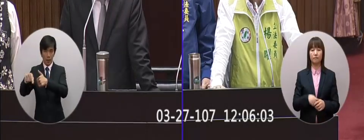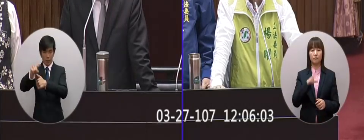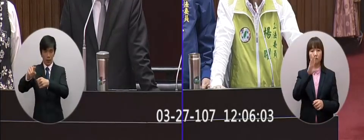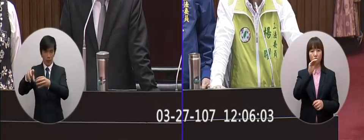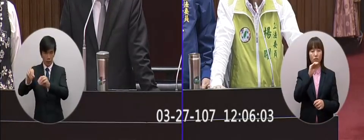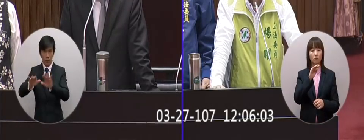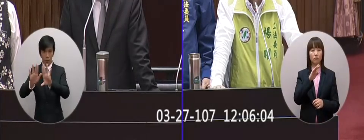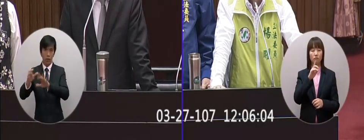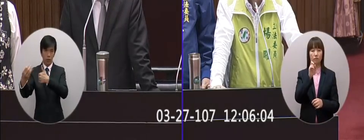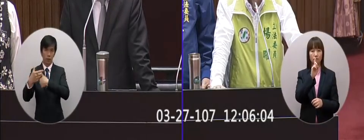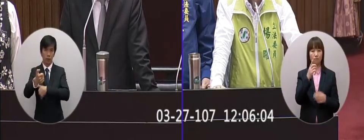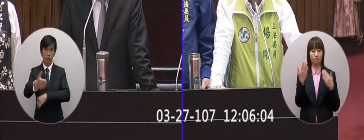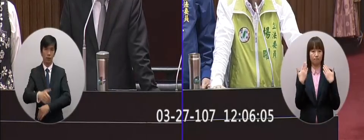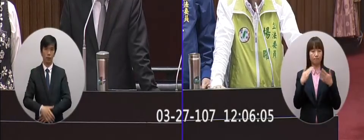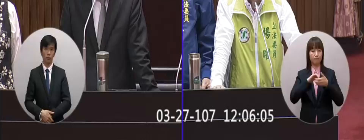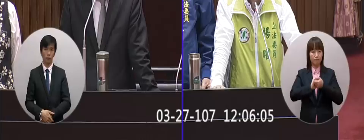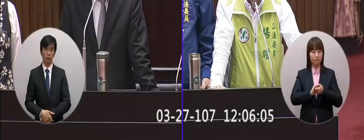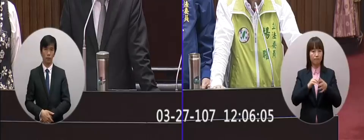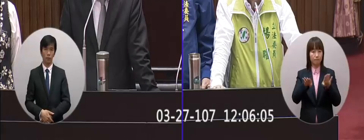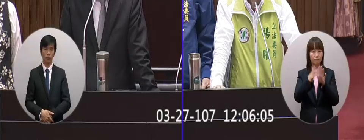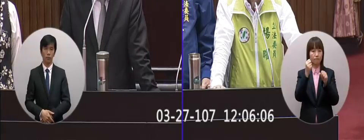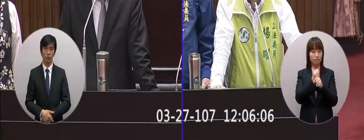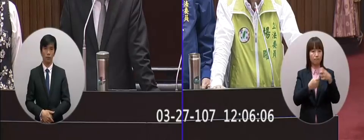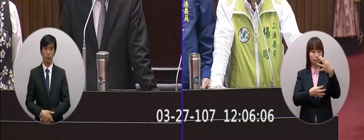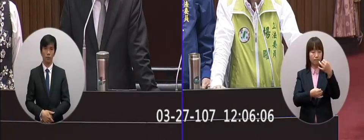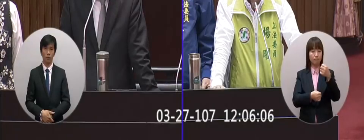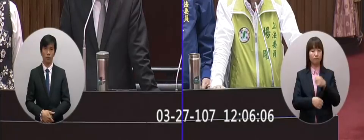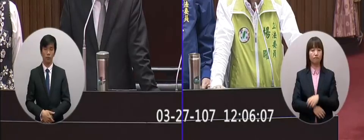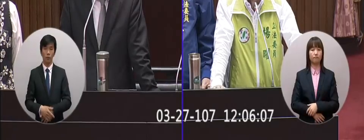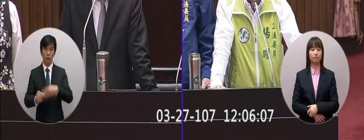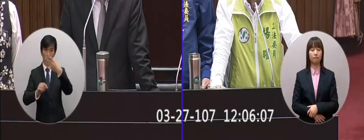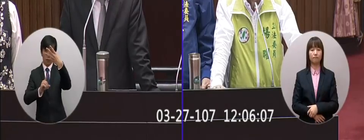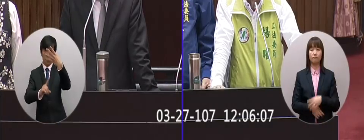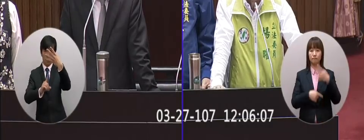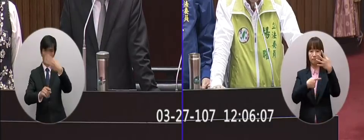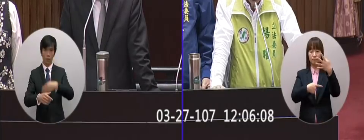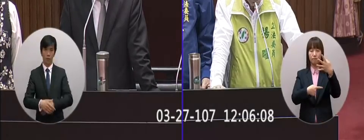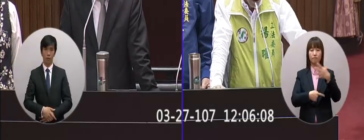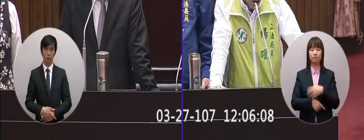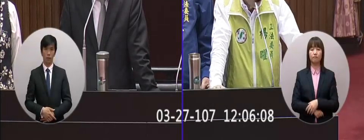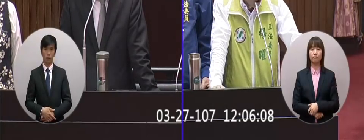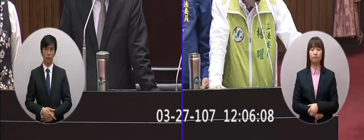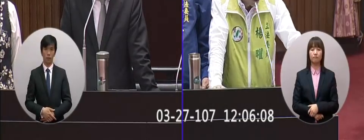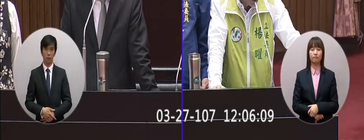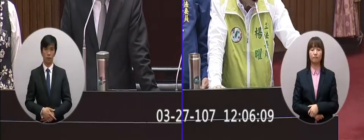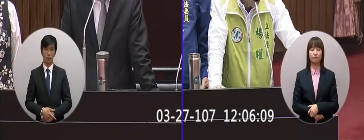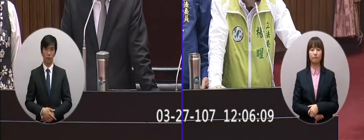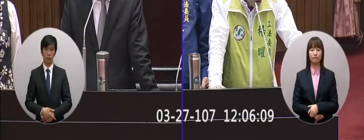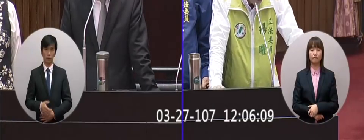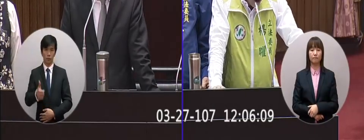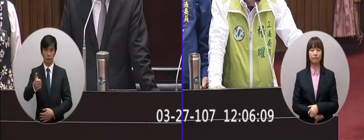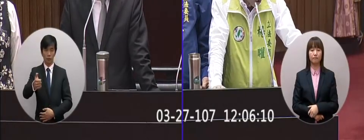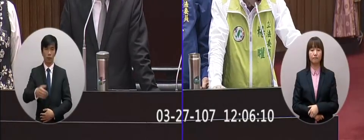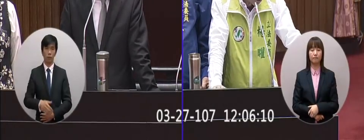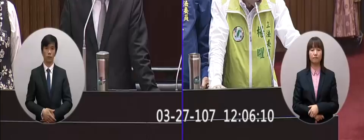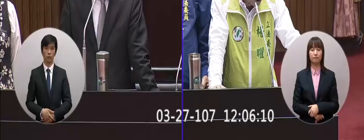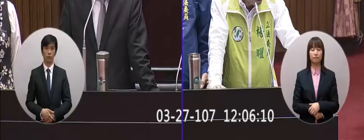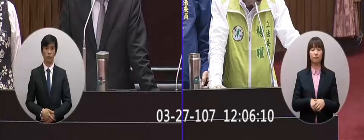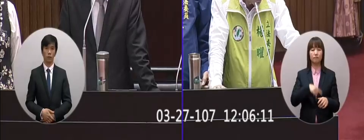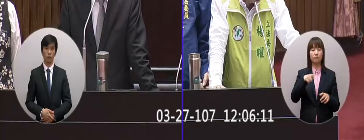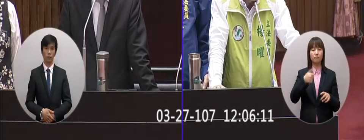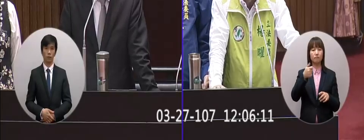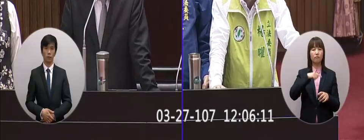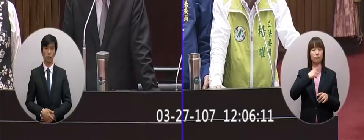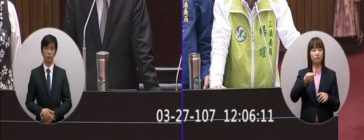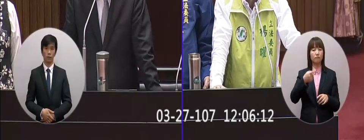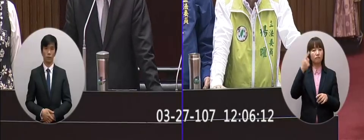民意。 有没有确定要实施的日期？ 4月1号。 4月1号，好，谢谢院长哈。 谢谢杨委员。 院长，我接